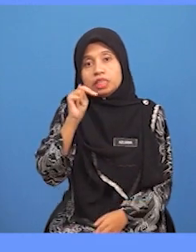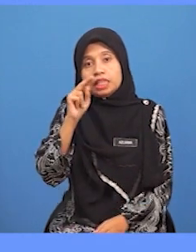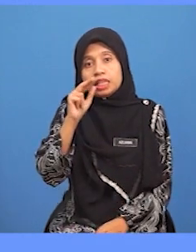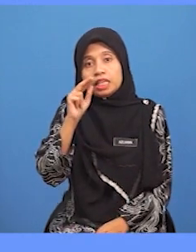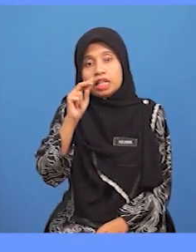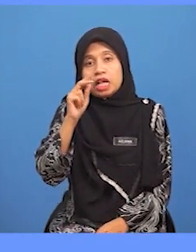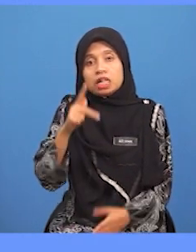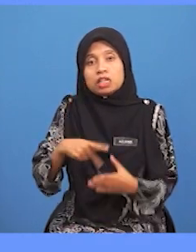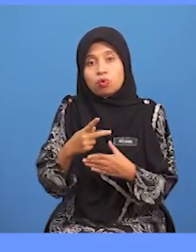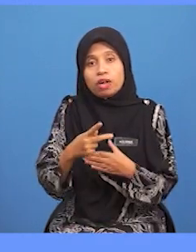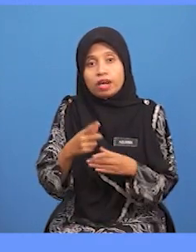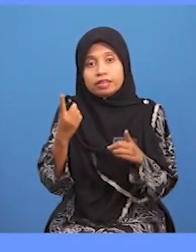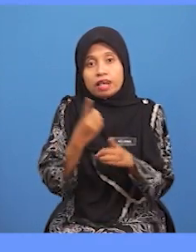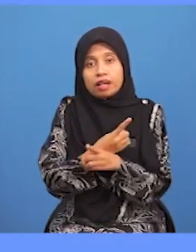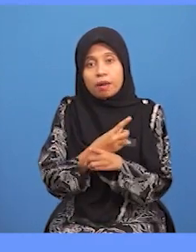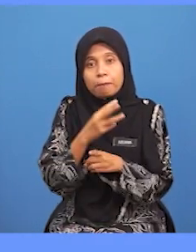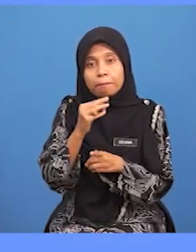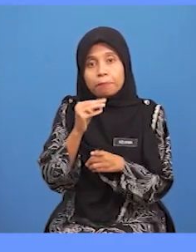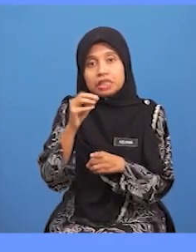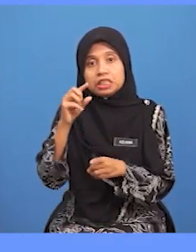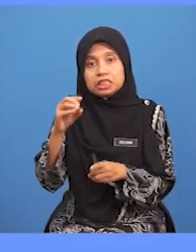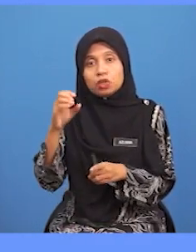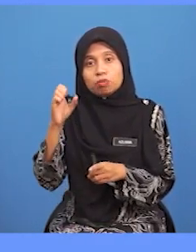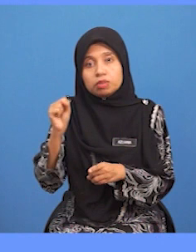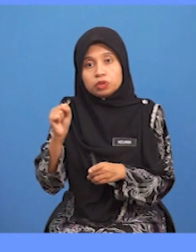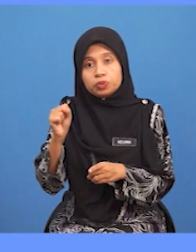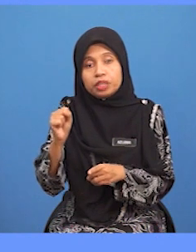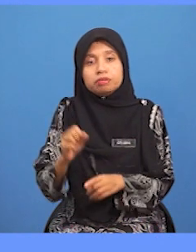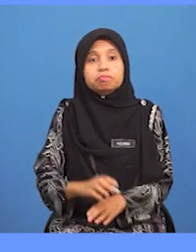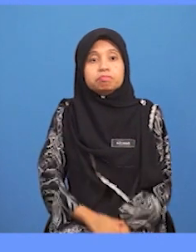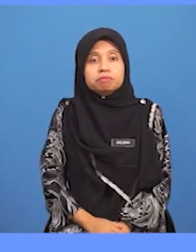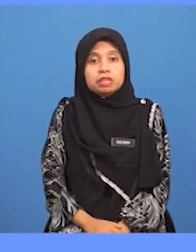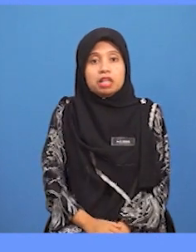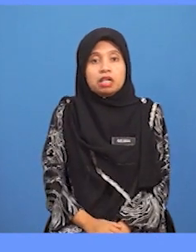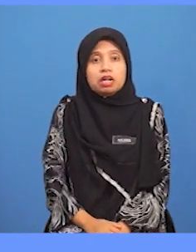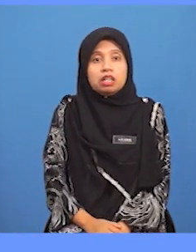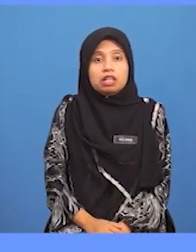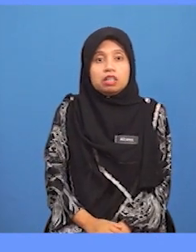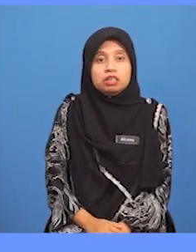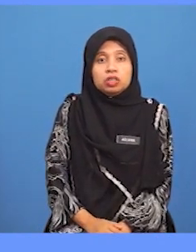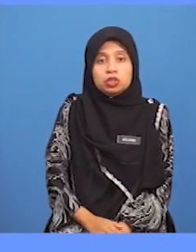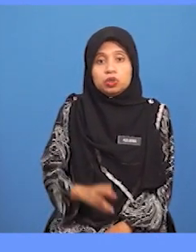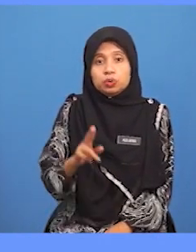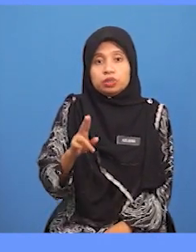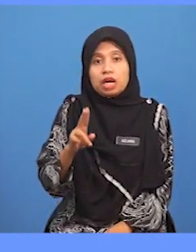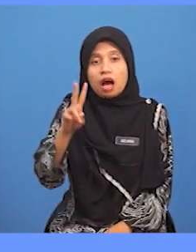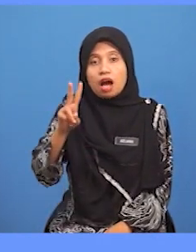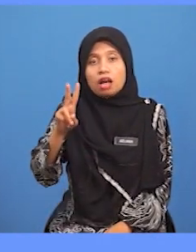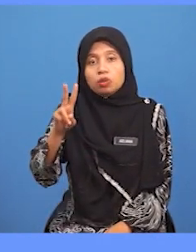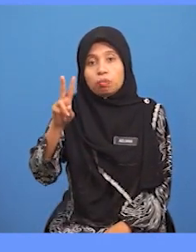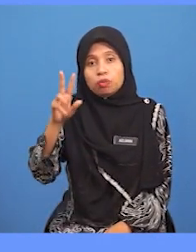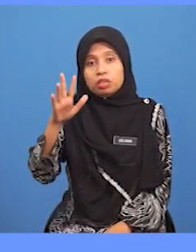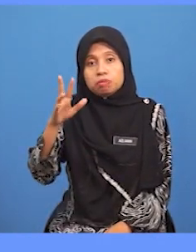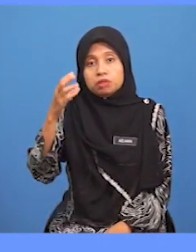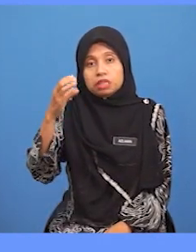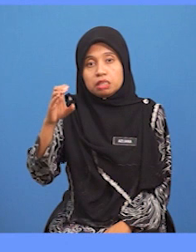margin caruman seunit tolak kos tetap. Rujuk semula soalan yang sama. Unit keluaran 25,000 unit